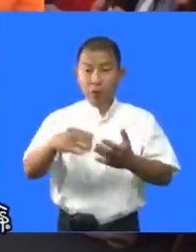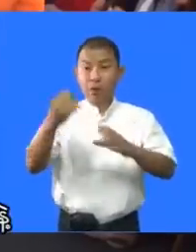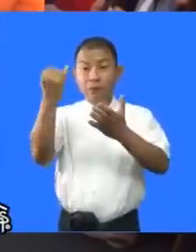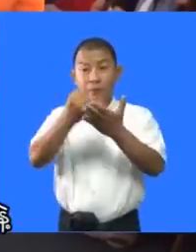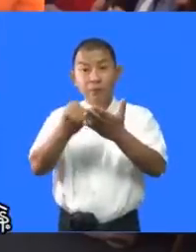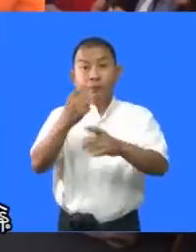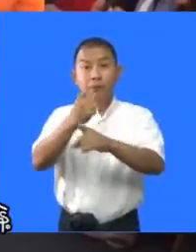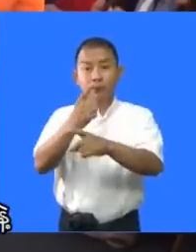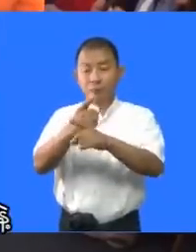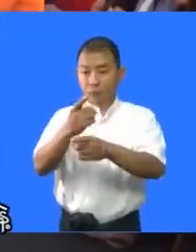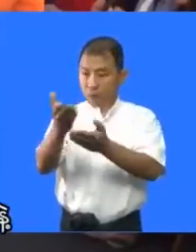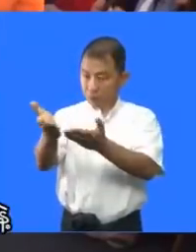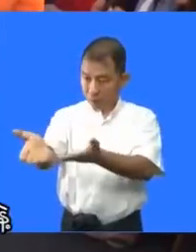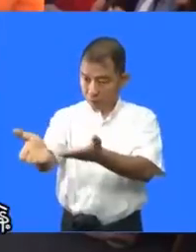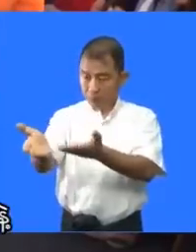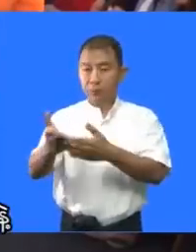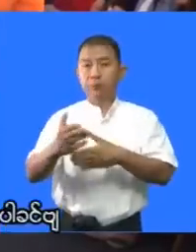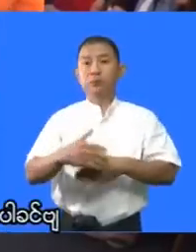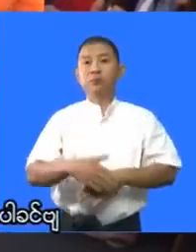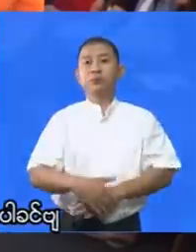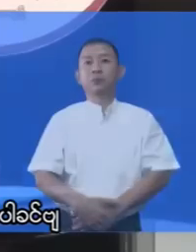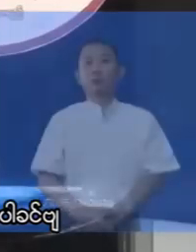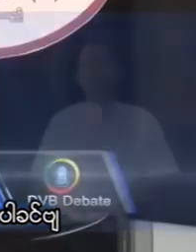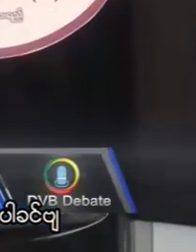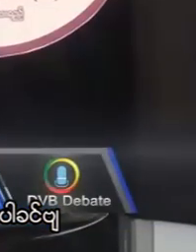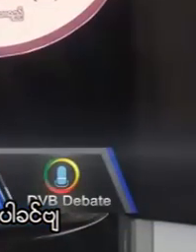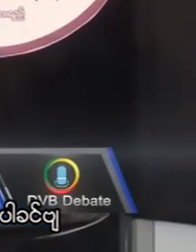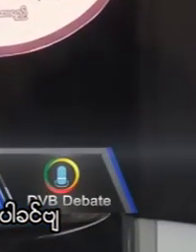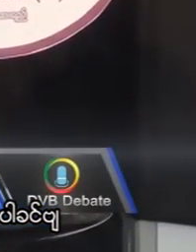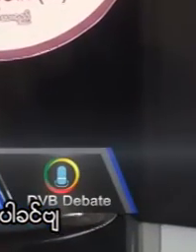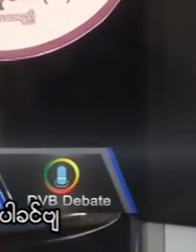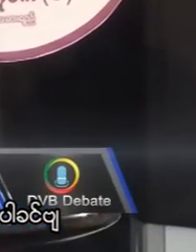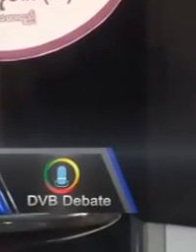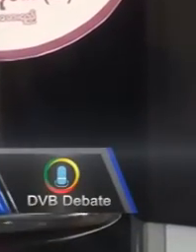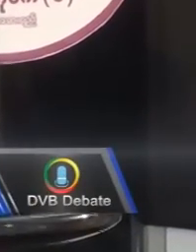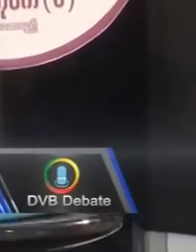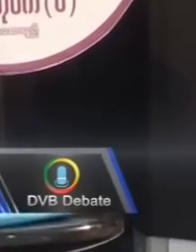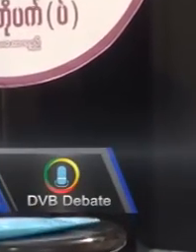ဆွေးနွေးတာတွေကိုကာတွန်းရေးဆွဲတင်ပြမယ်ကာတွန်းဆရာလည်းမိတ်ဆက်ပေးခြင်းလို့ပါကာတွန်းဆရာကိုစောနိုင်